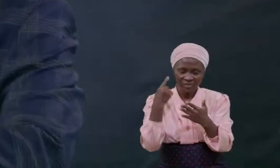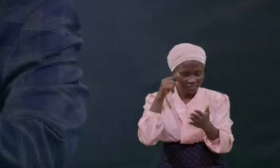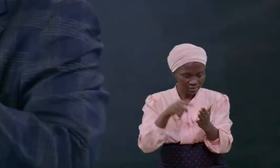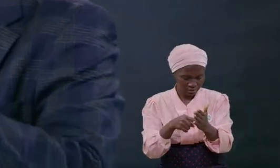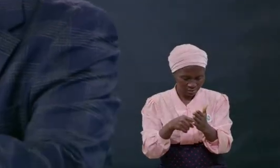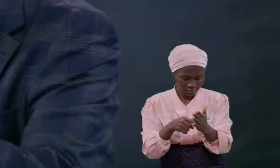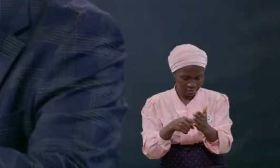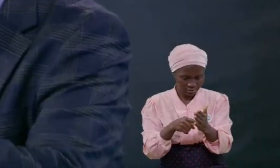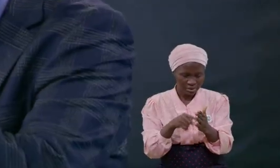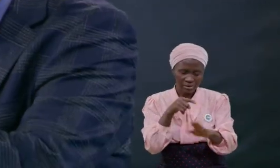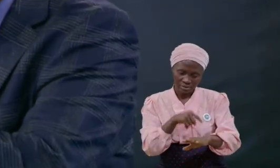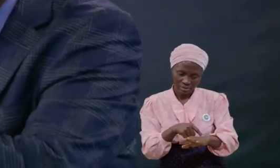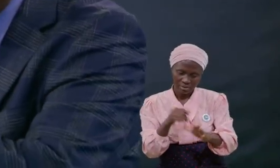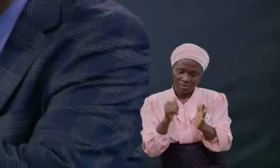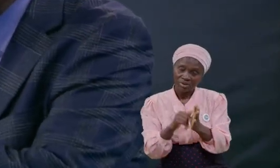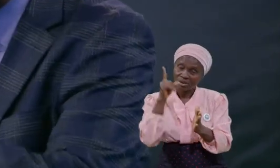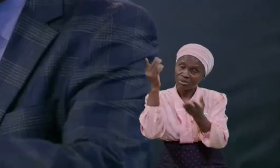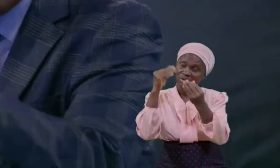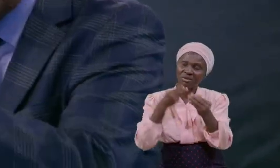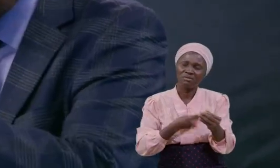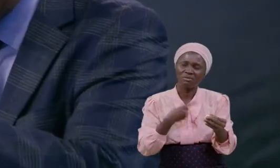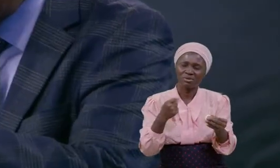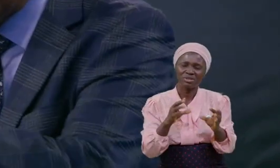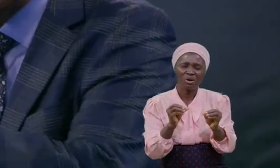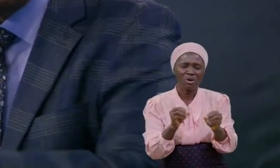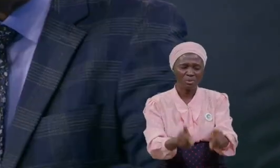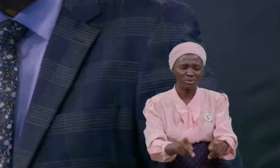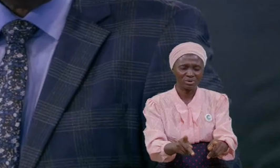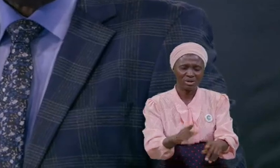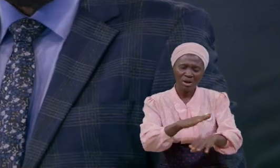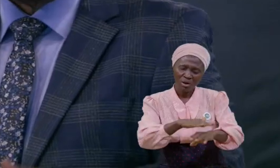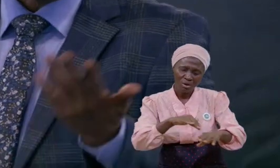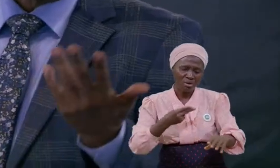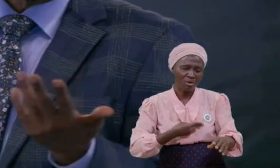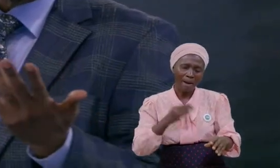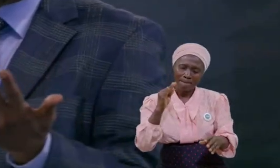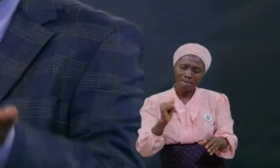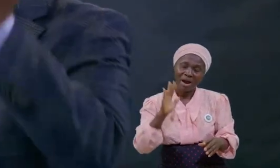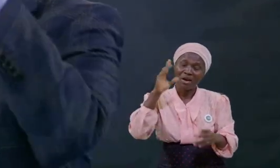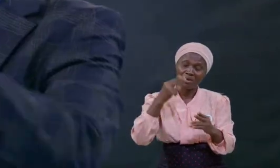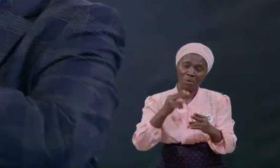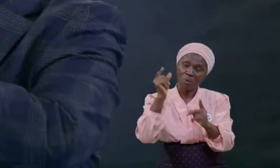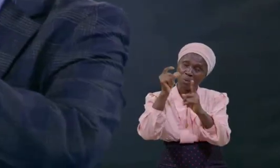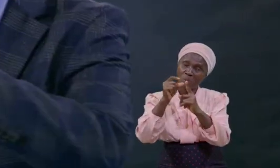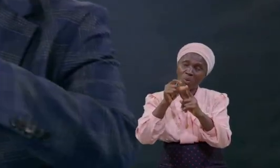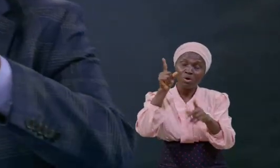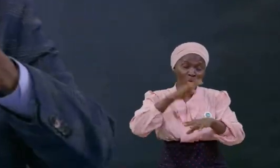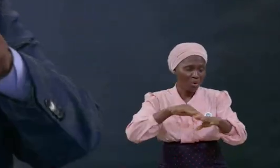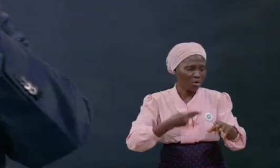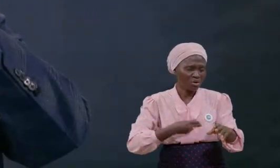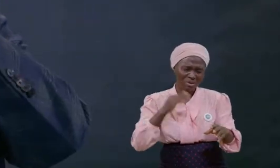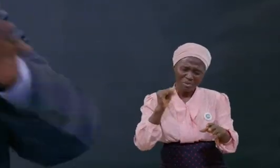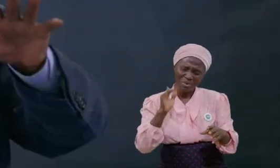nous donnes la chance. Tu nous appelles par ta parole. Tu nous appelles par ton amour, tu nous appelles par